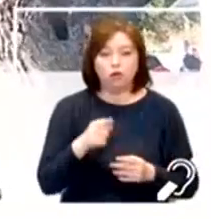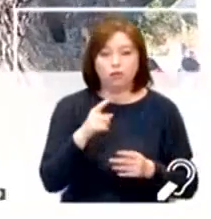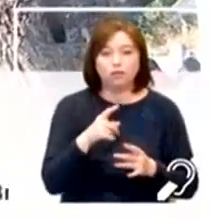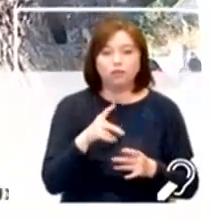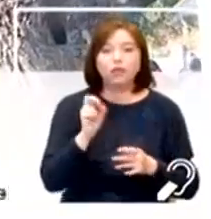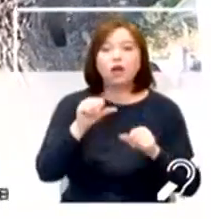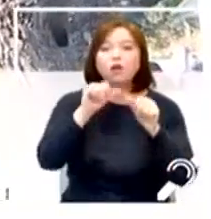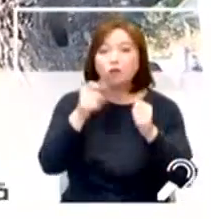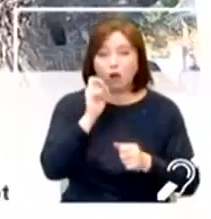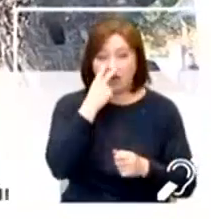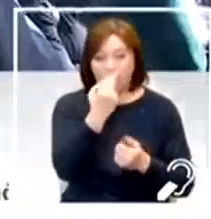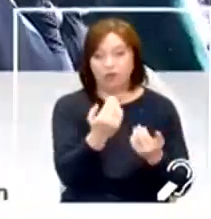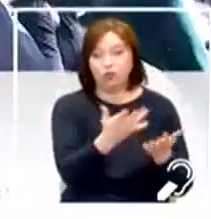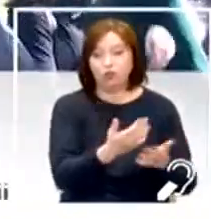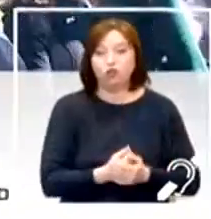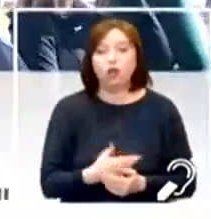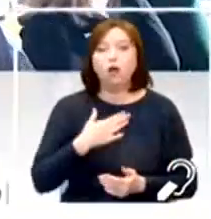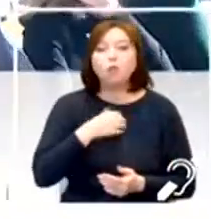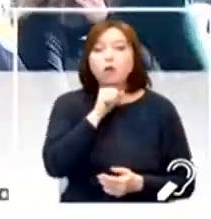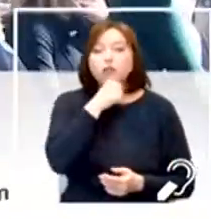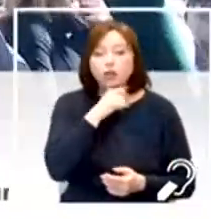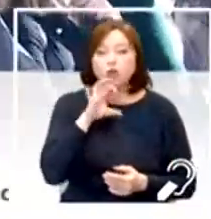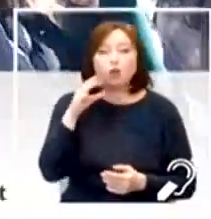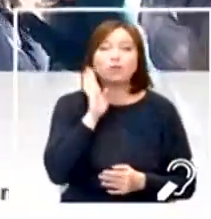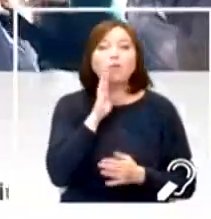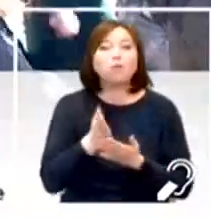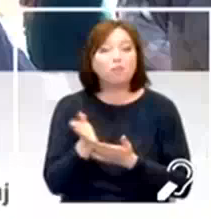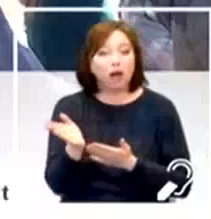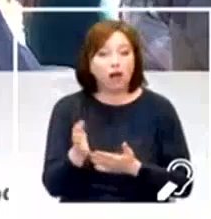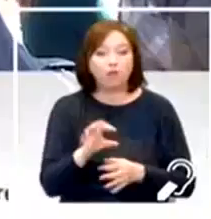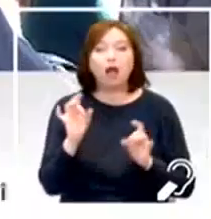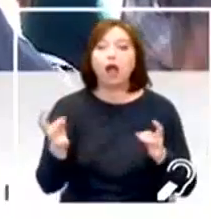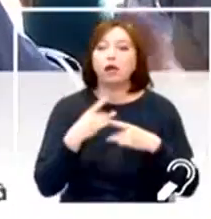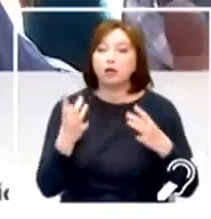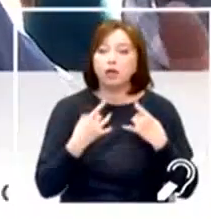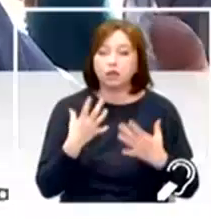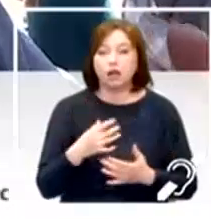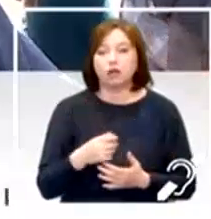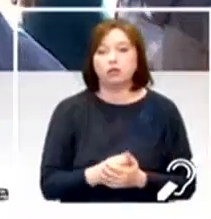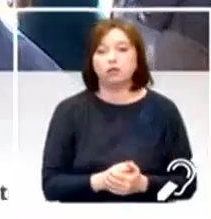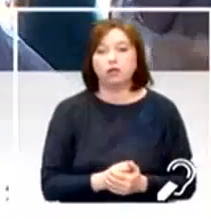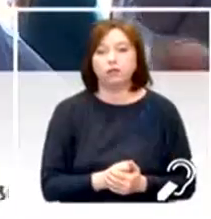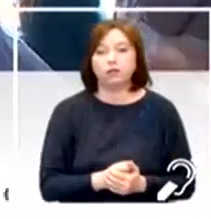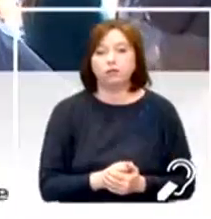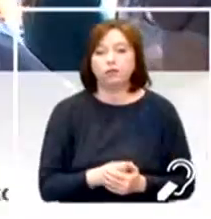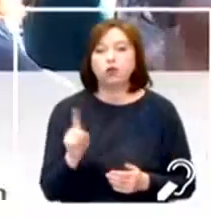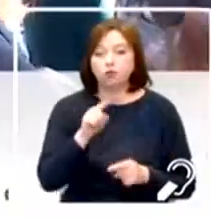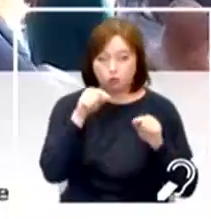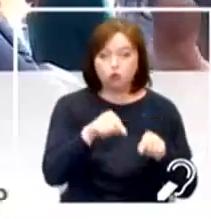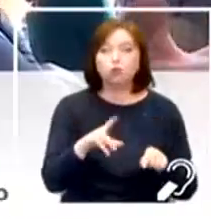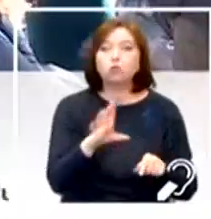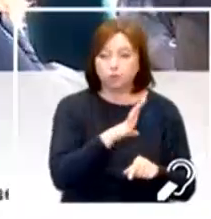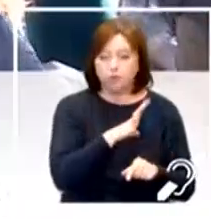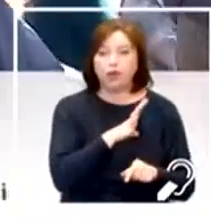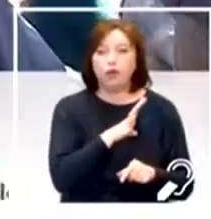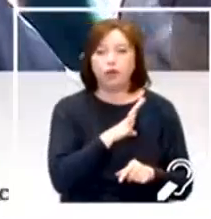forma care o revedem astăzi. Bunelul meu, din partea lui mama, povestie ceva de că așa a